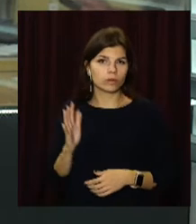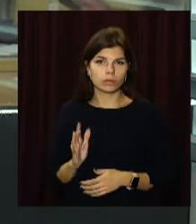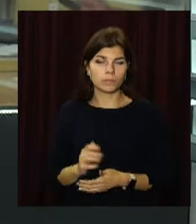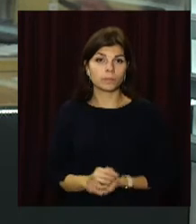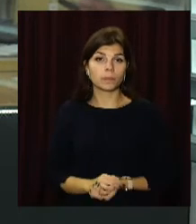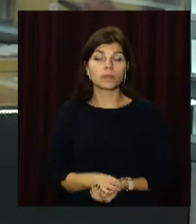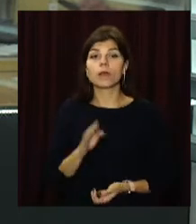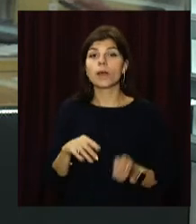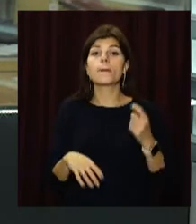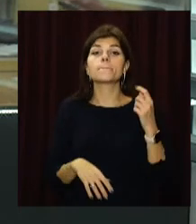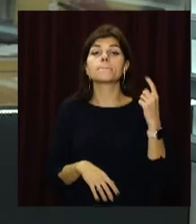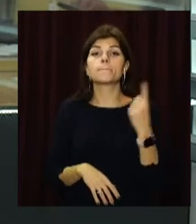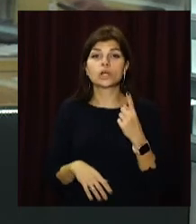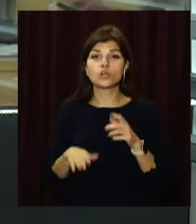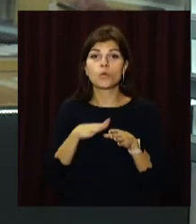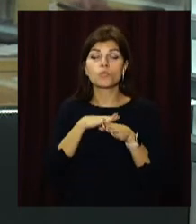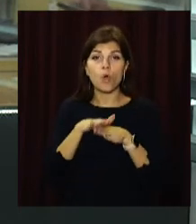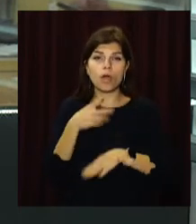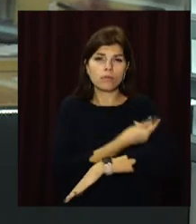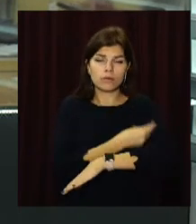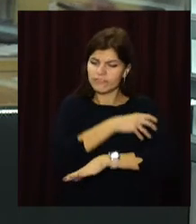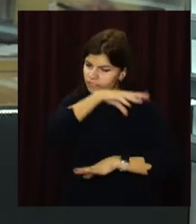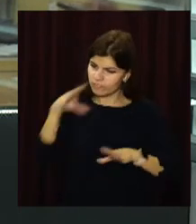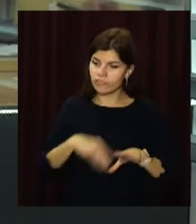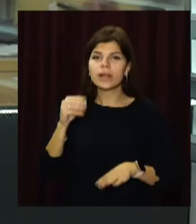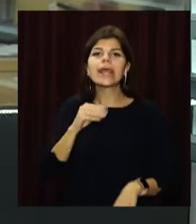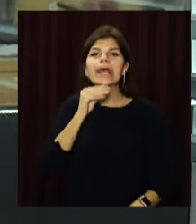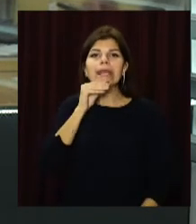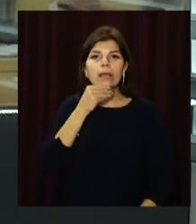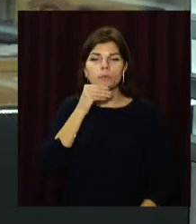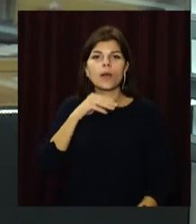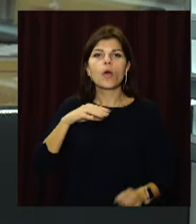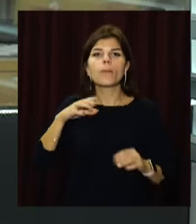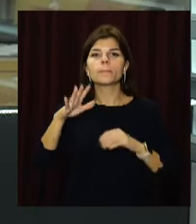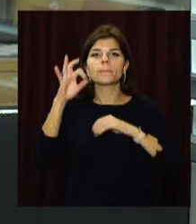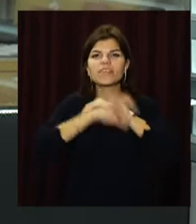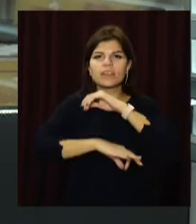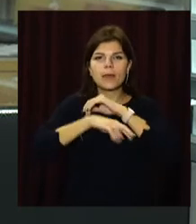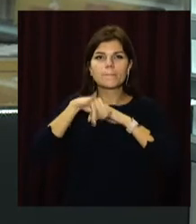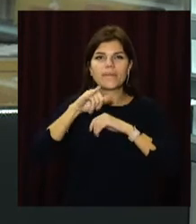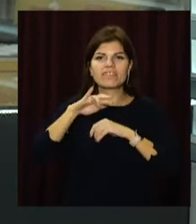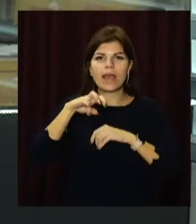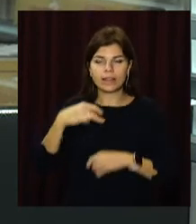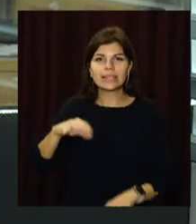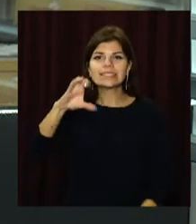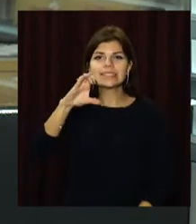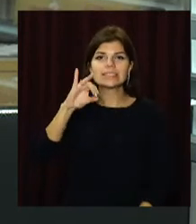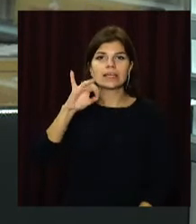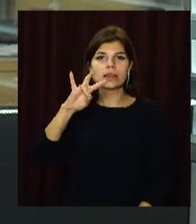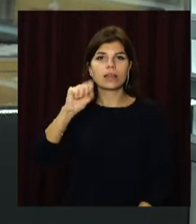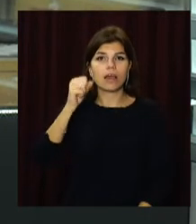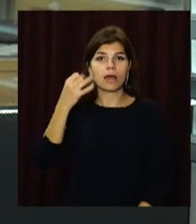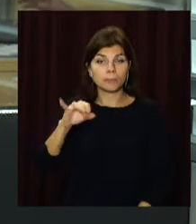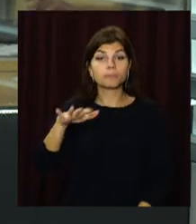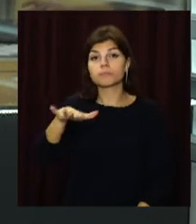Перший повністю вакцинований курорт Єгипту. Влада провінції Південний Синай повідомила про 100% імунізацію дорослого